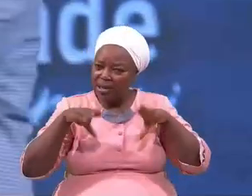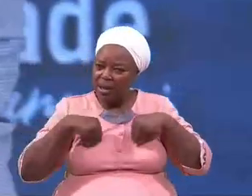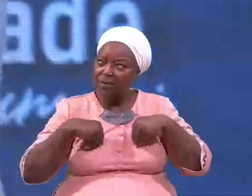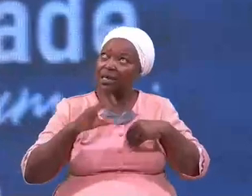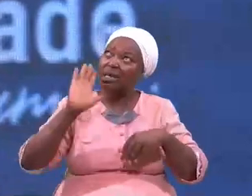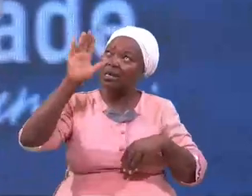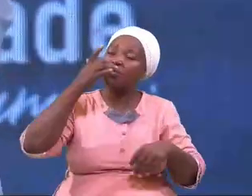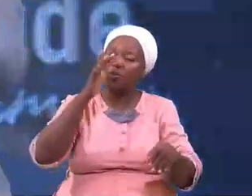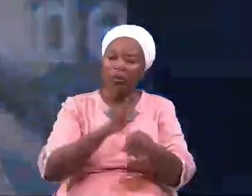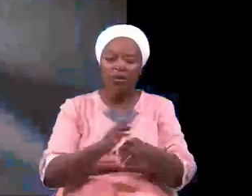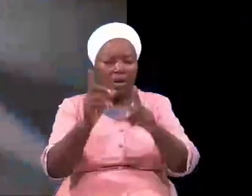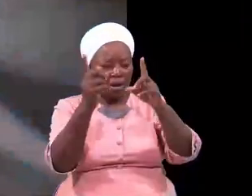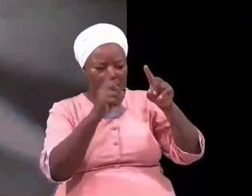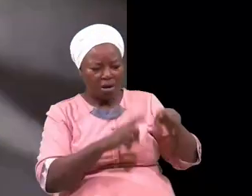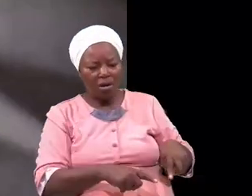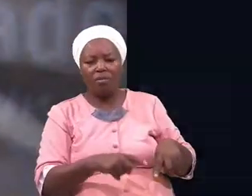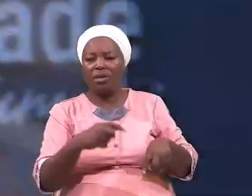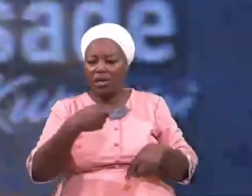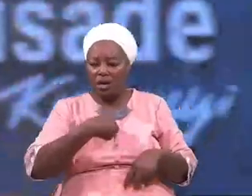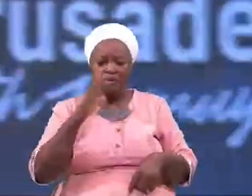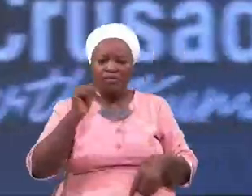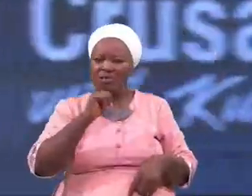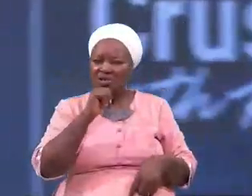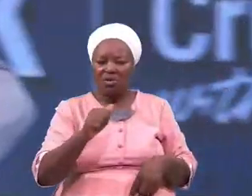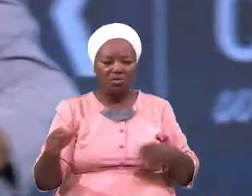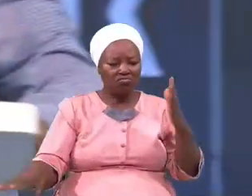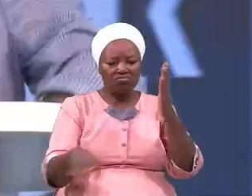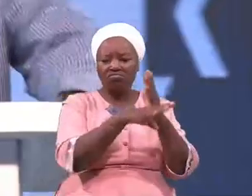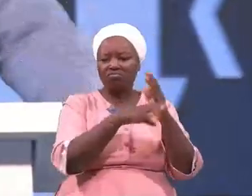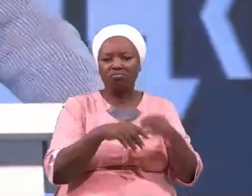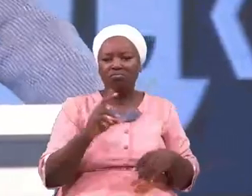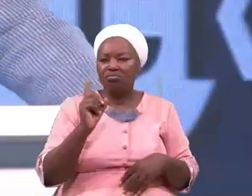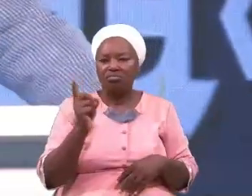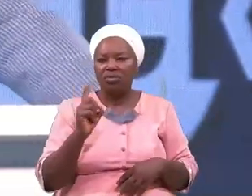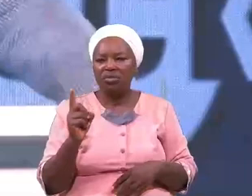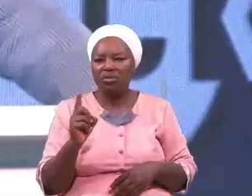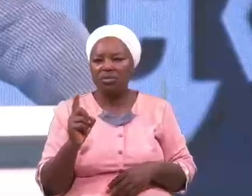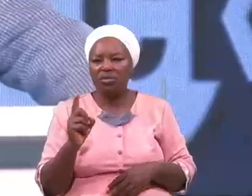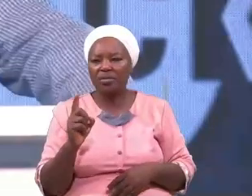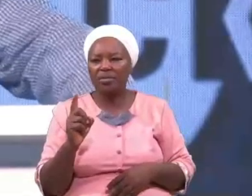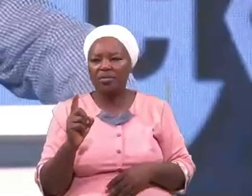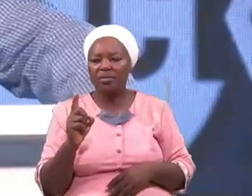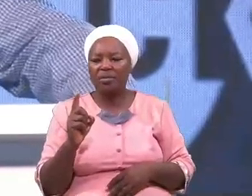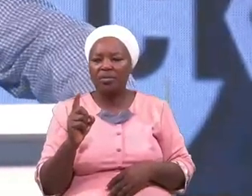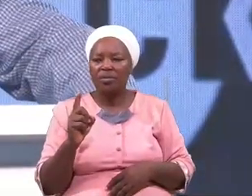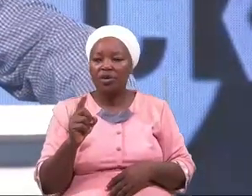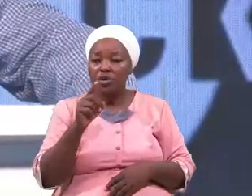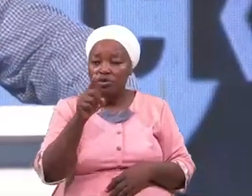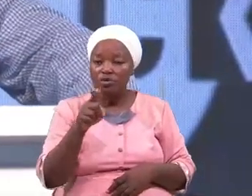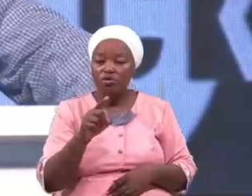Vous acceptez ses promesses. Venez, je ne vous mettrai pas dehors.